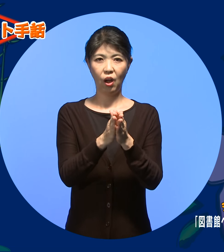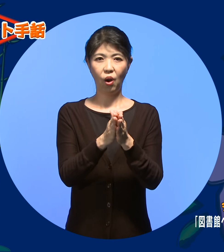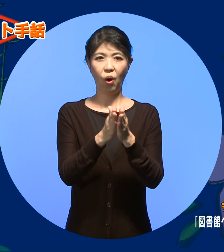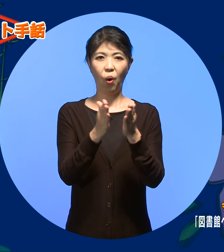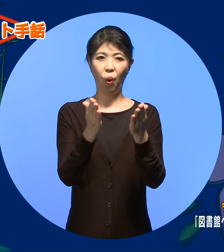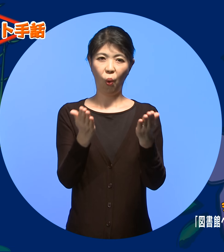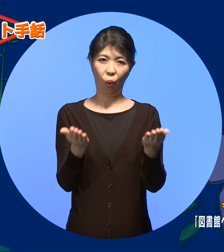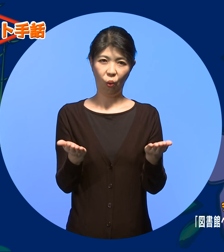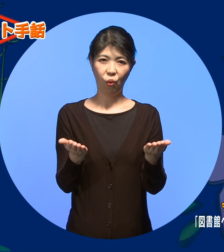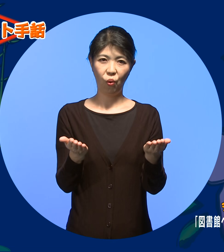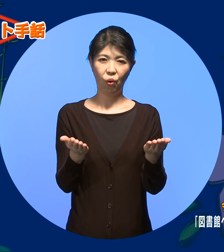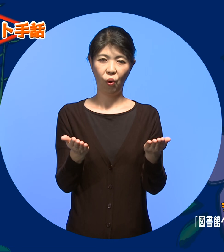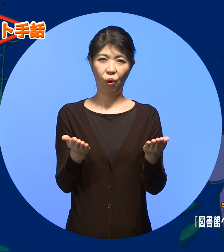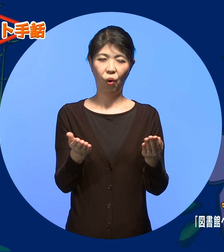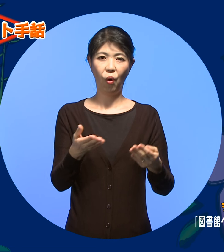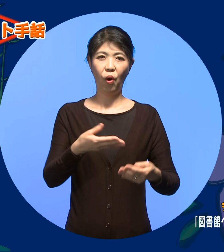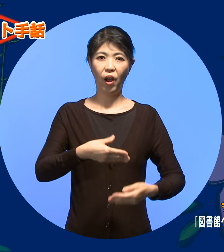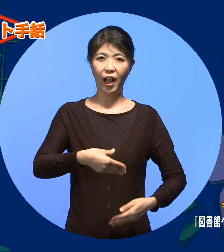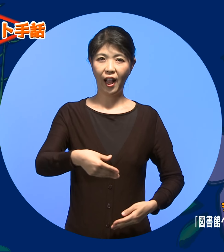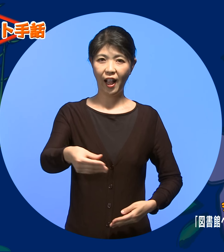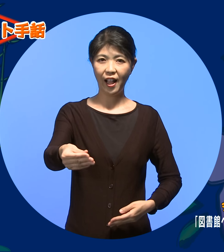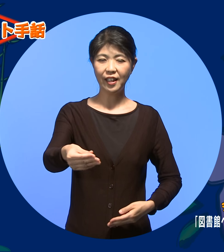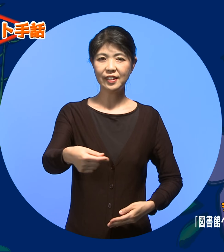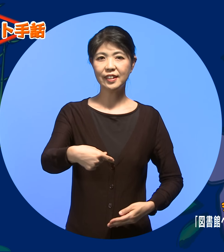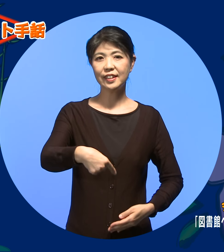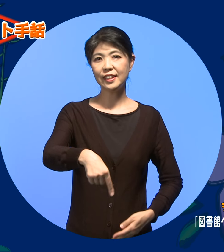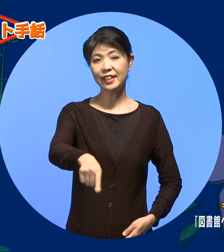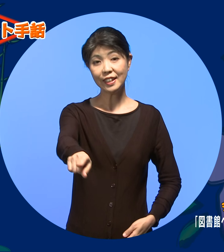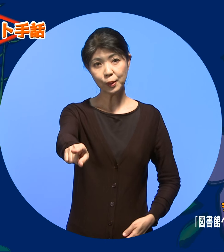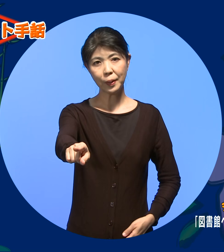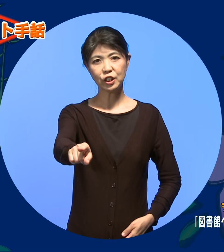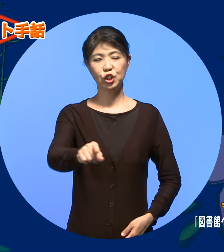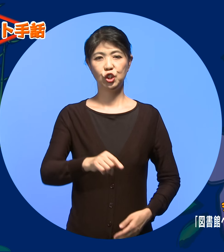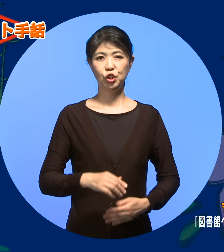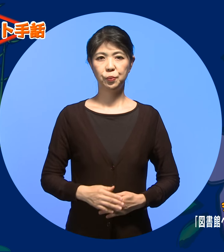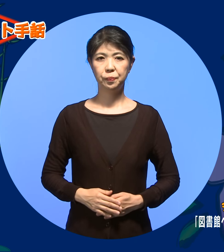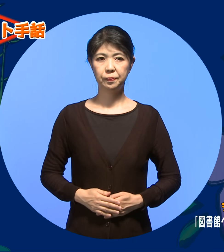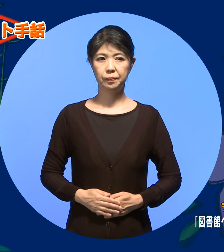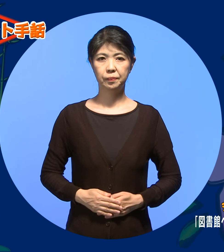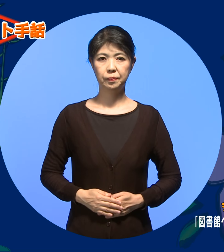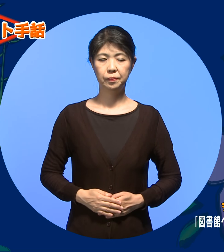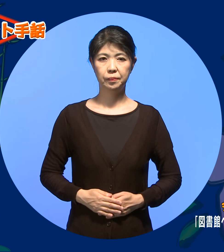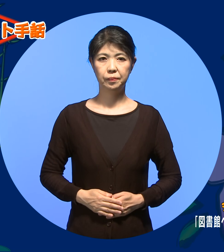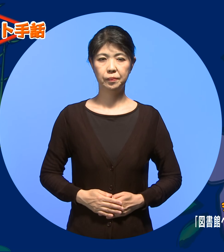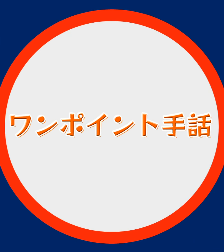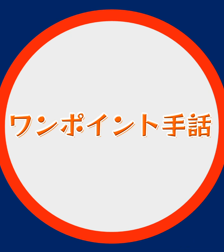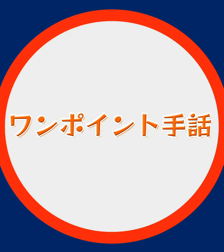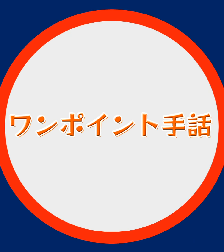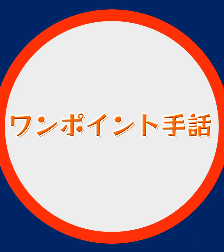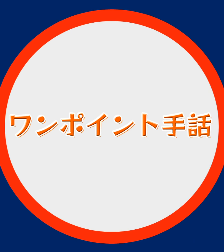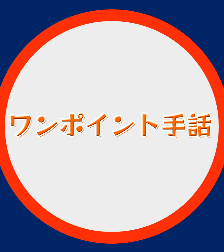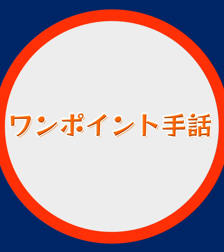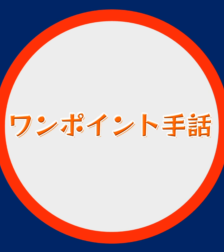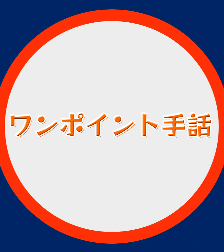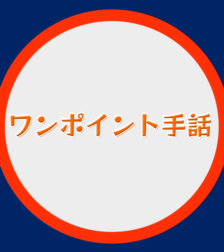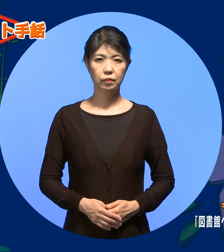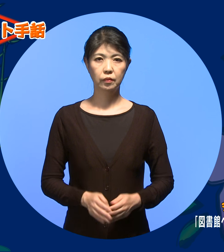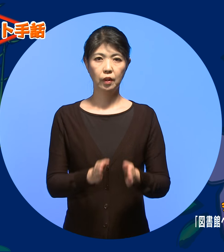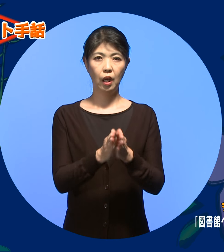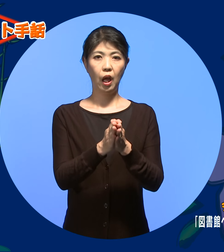恩を返しに行きますああああああ